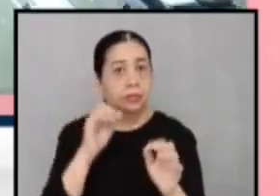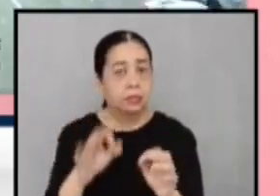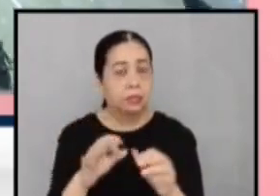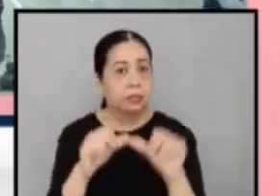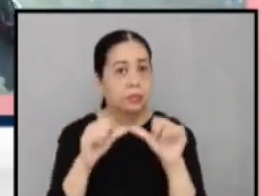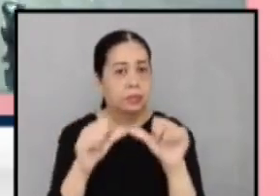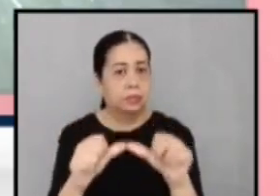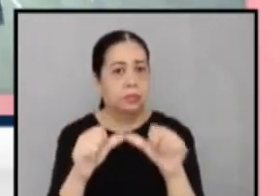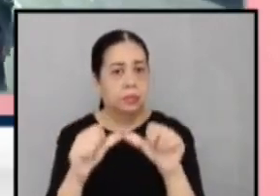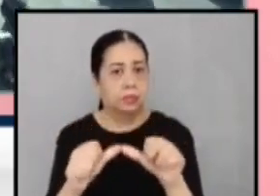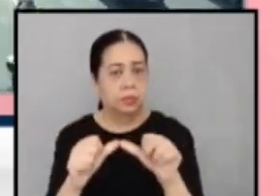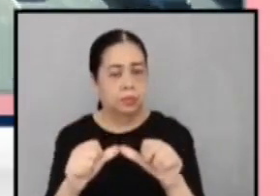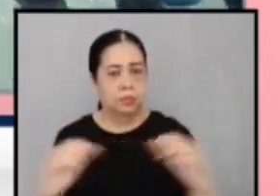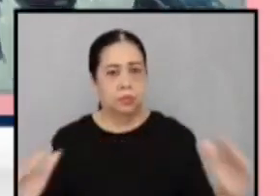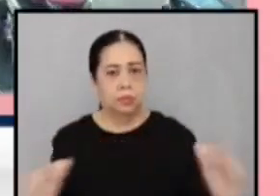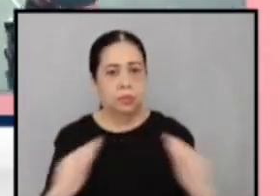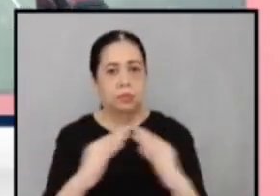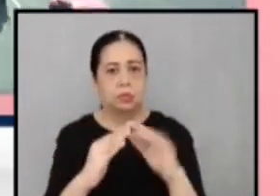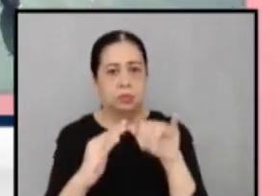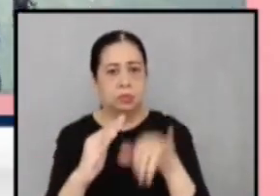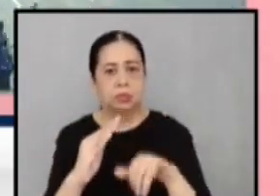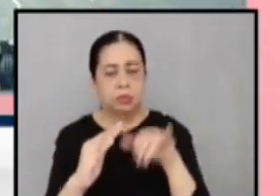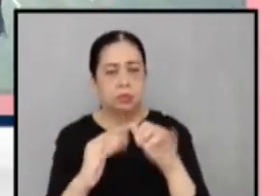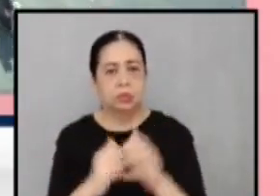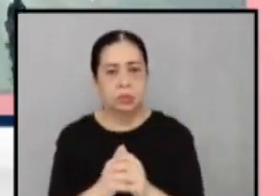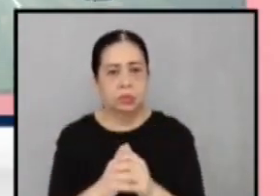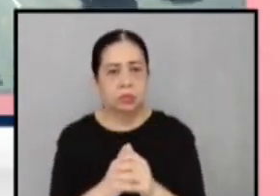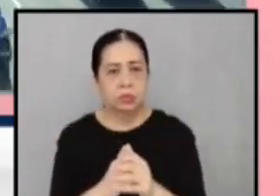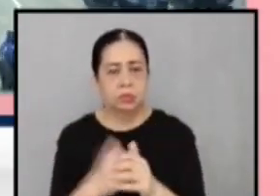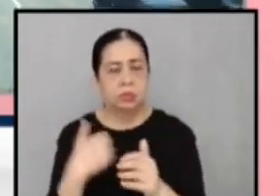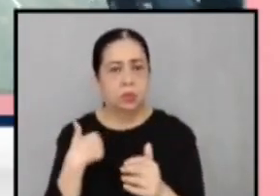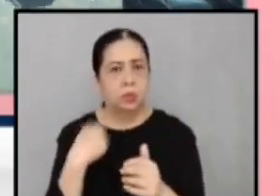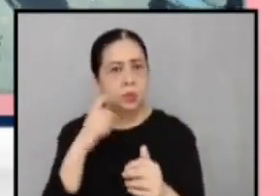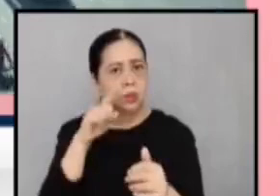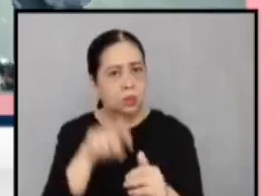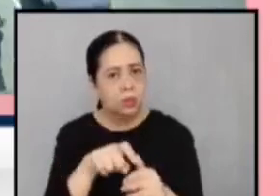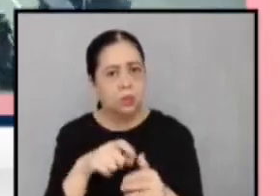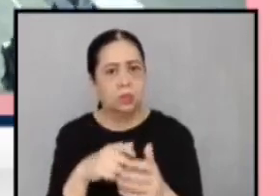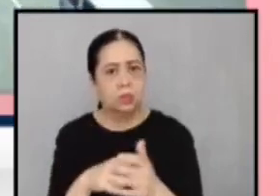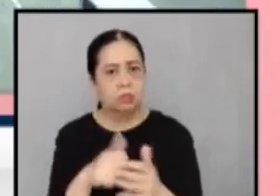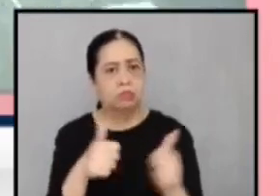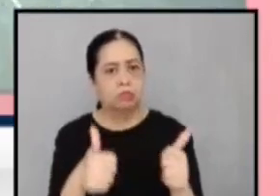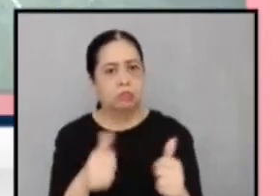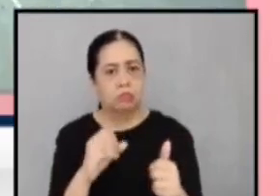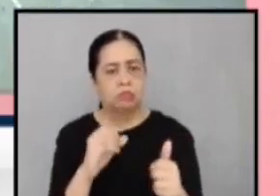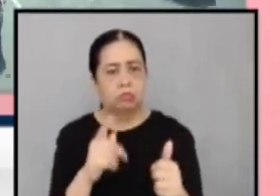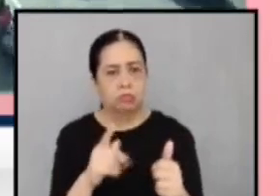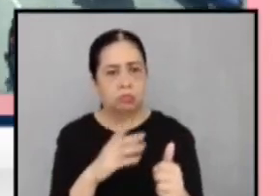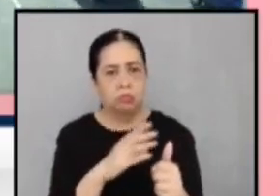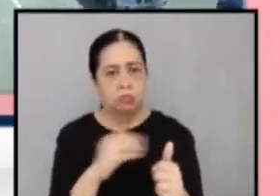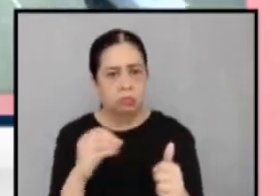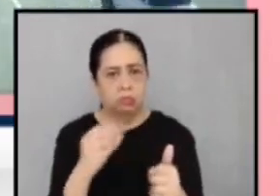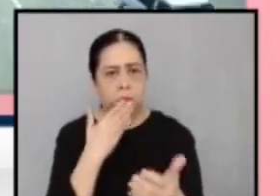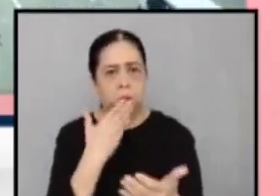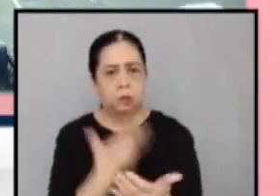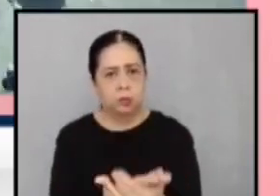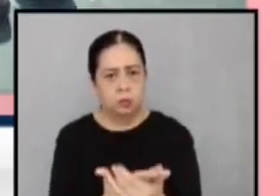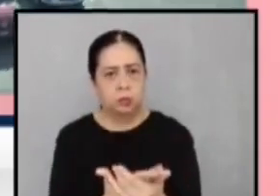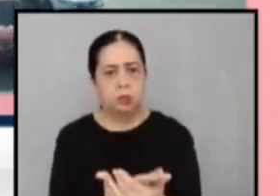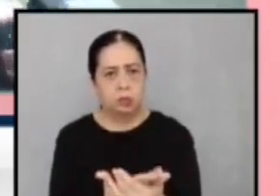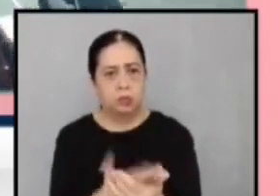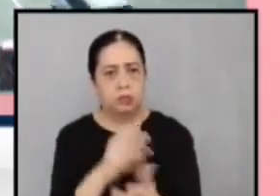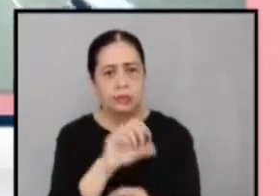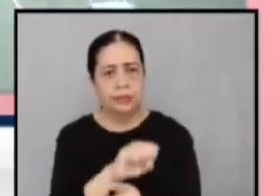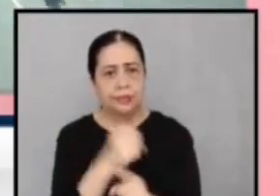ang pag-aalboroto ng bulkan. Ang naabutan naman namin doon ay maayos naman at maganda ang kalagayan